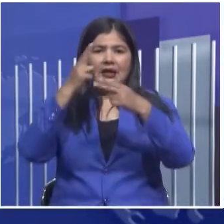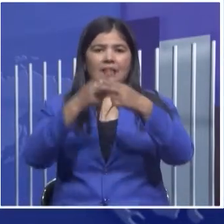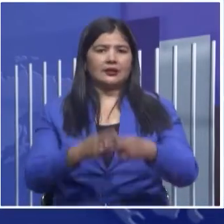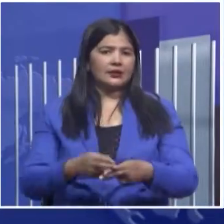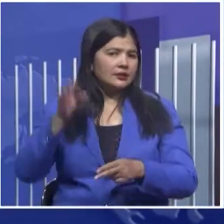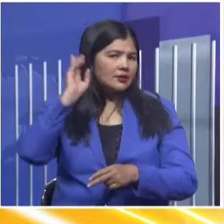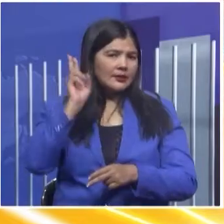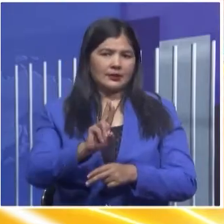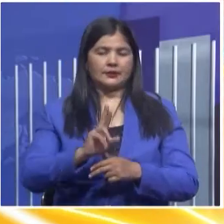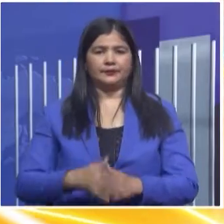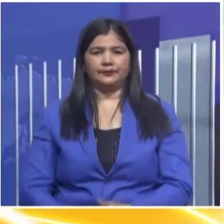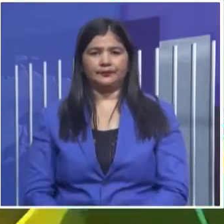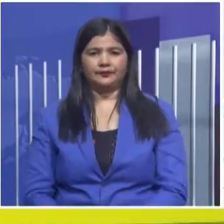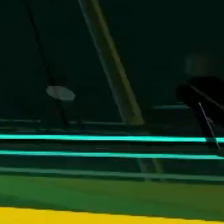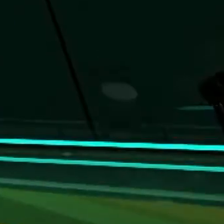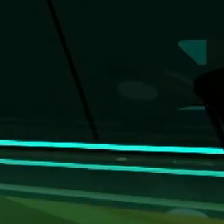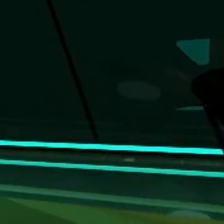समाचार।